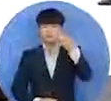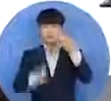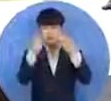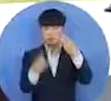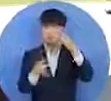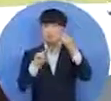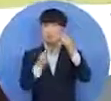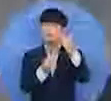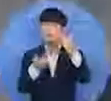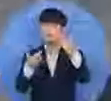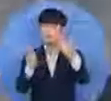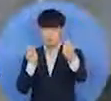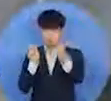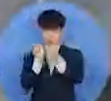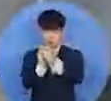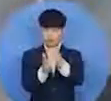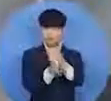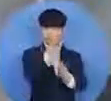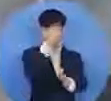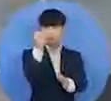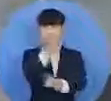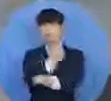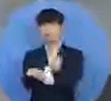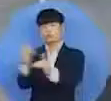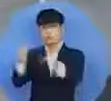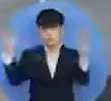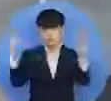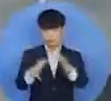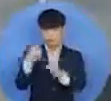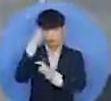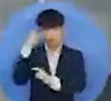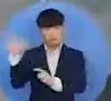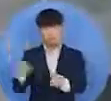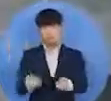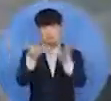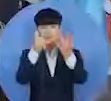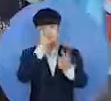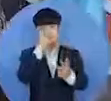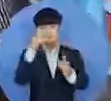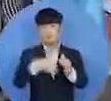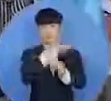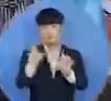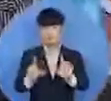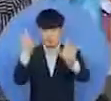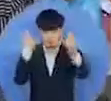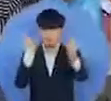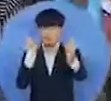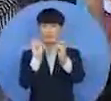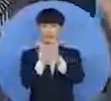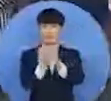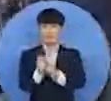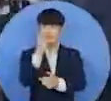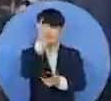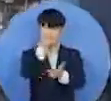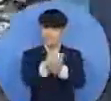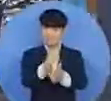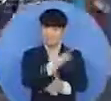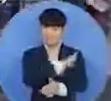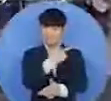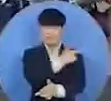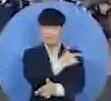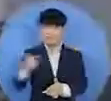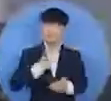제62회 현충일을 맞아 시와 유공자 등이 모여 추념 행사를 가졌습니다. 환경의 날을 맞아 천안시